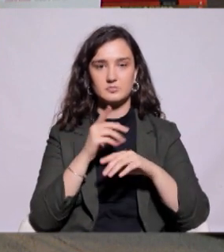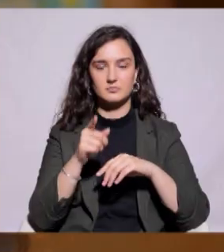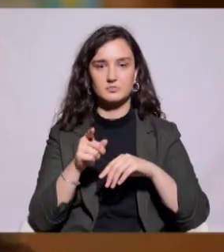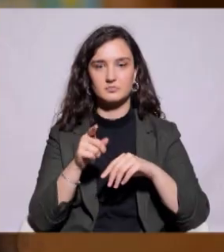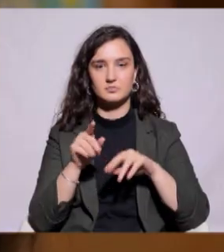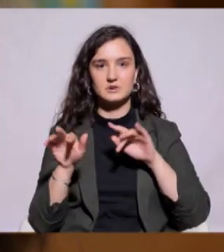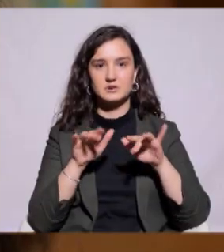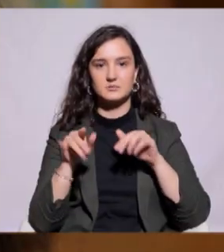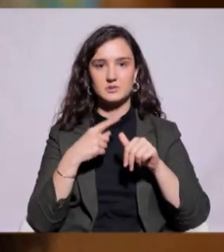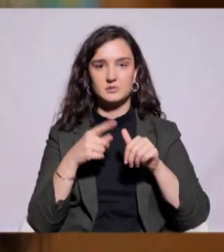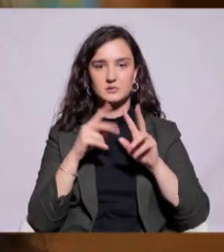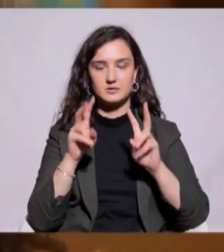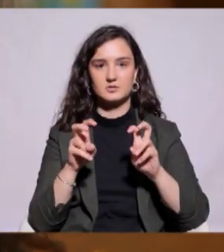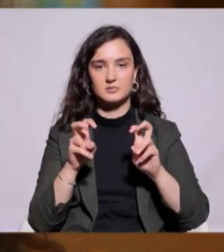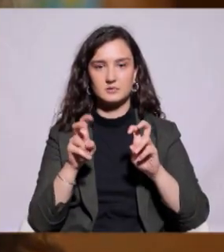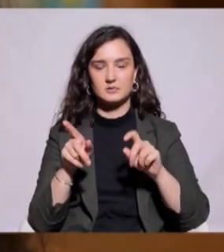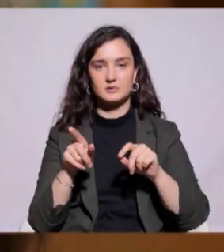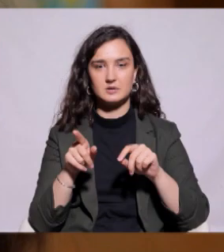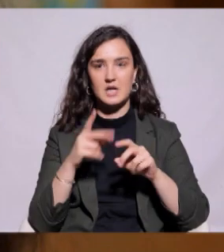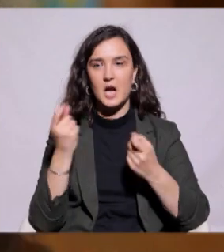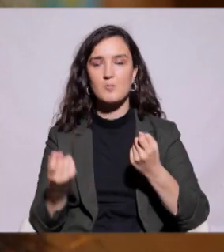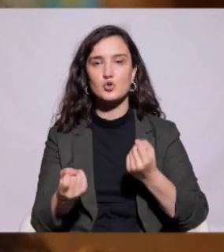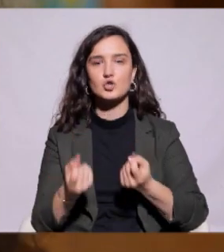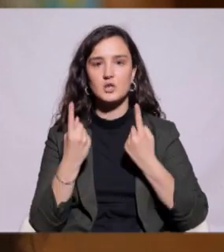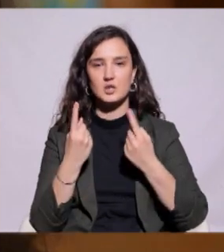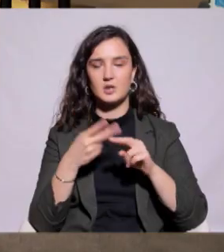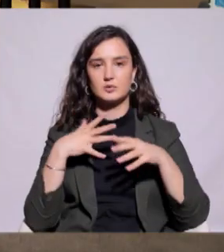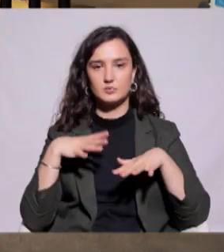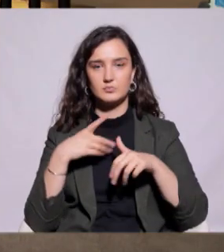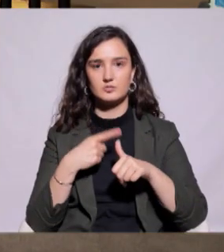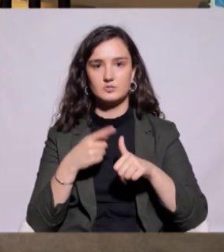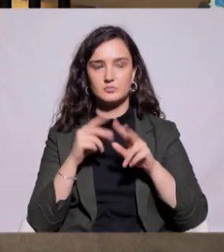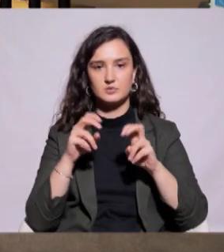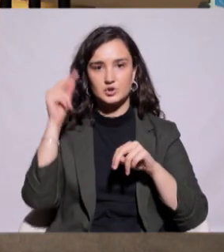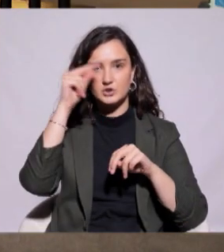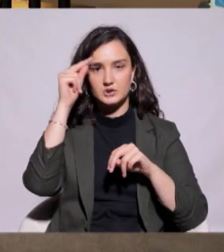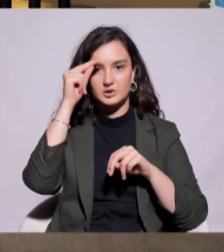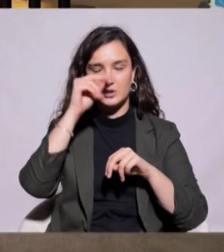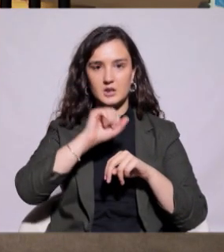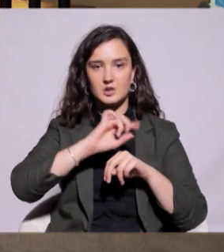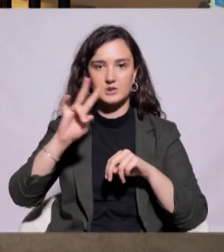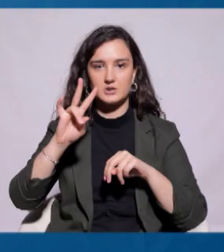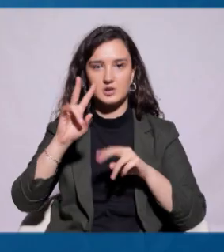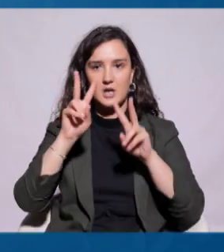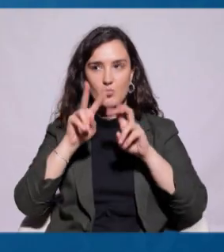verb, and it is explore. In Georgian, it means შესწავლა ან